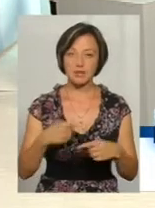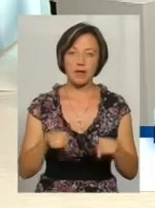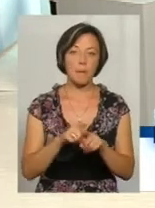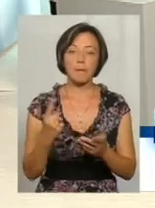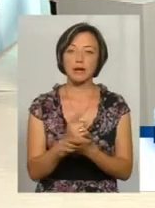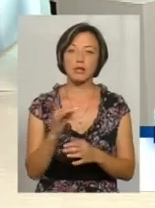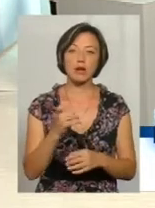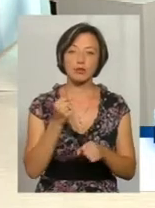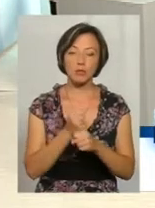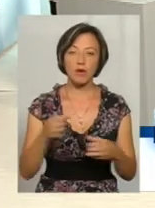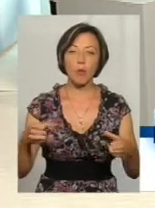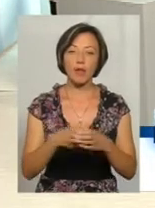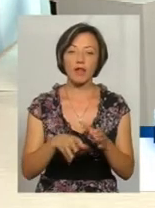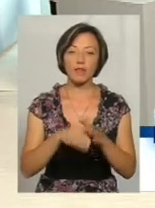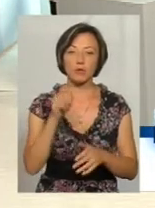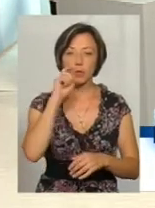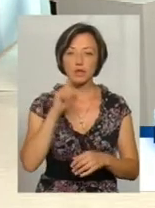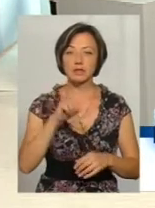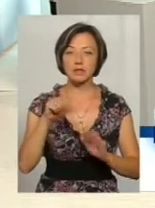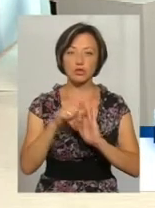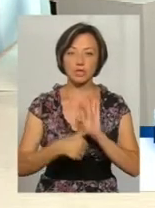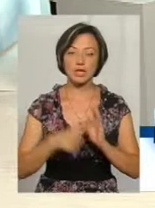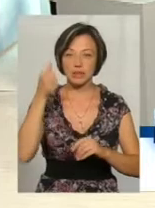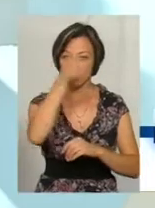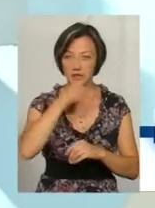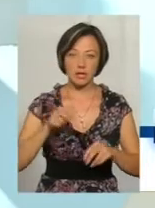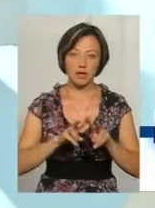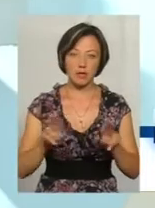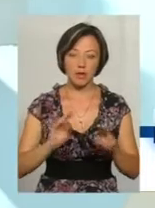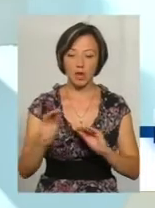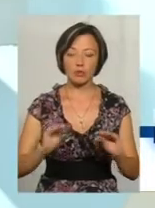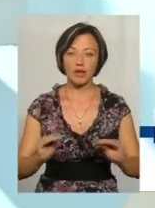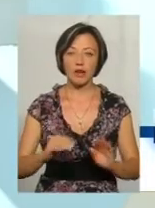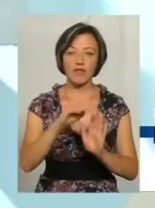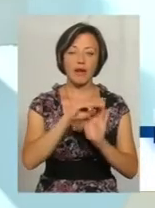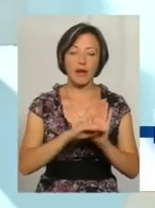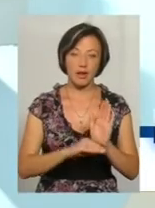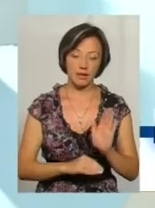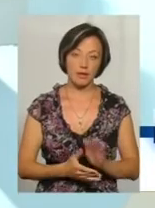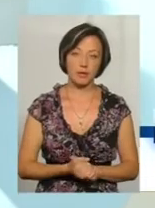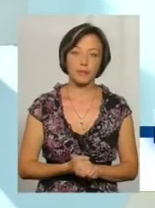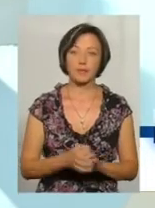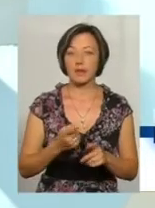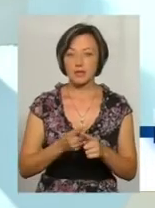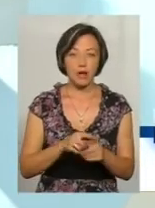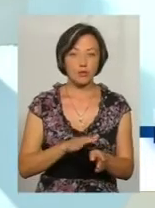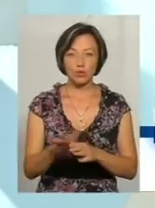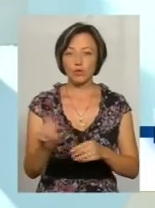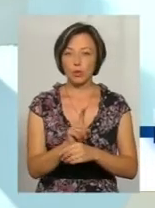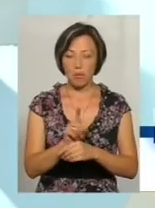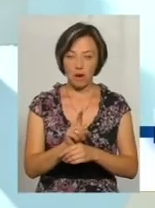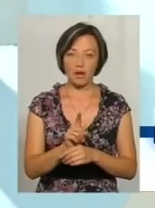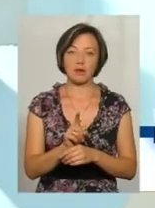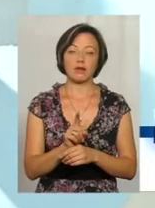робив Комітет виборців України за 16-й рік, те ж саме розставляв рейтинги. Тому це абсолютно нормальна річ.